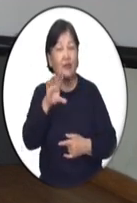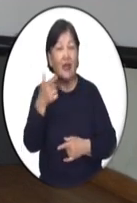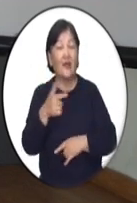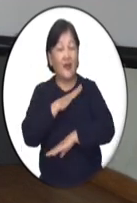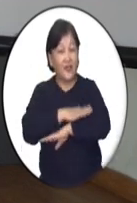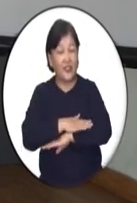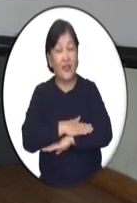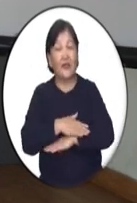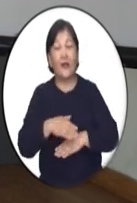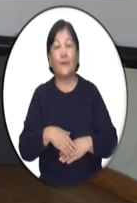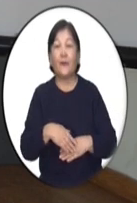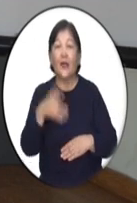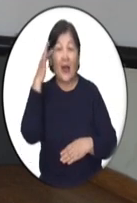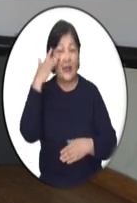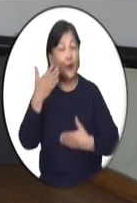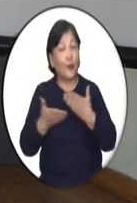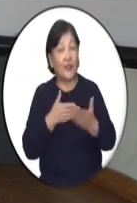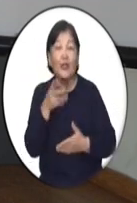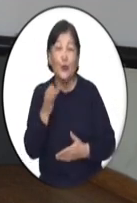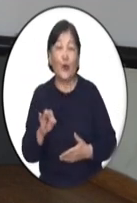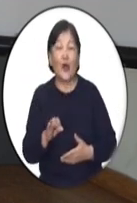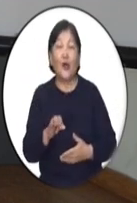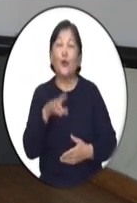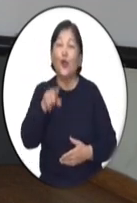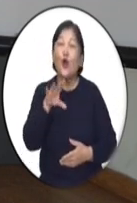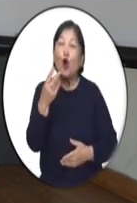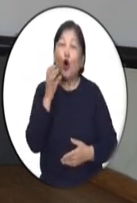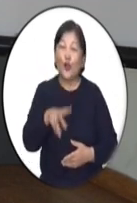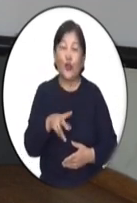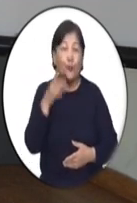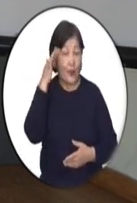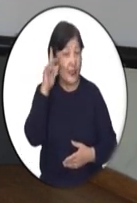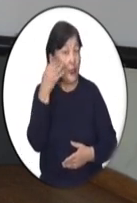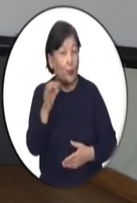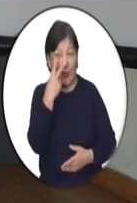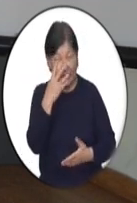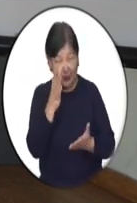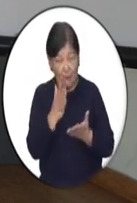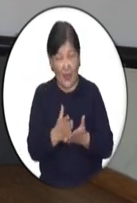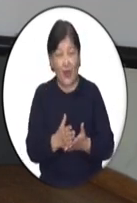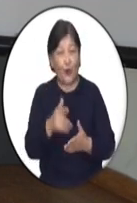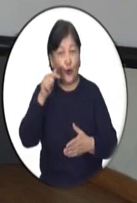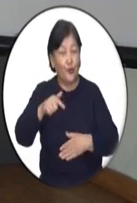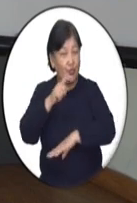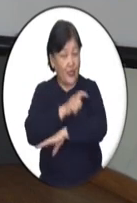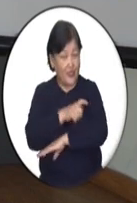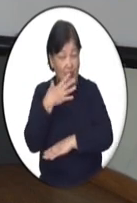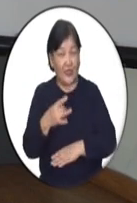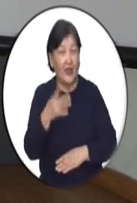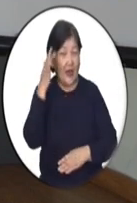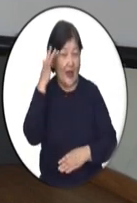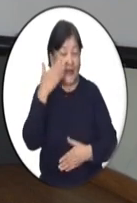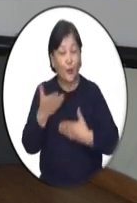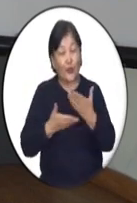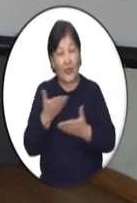дээр телевизийн хоёр дахь хичээл дээрээ гадаад худалдааны тухай, гадаад худалдааны онол, бодлогын тухай хичээл үзсэн